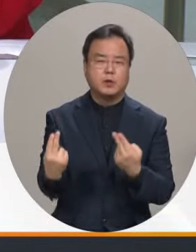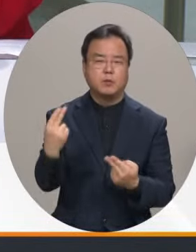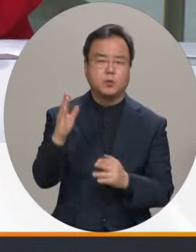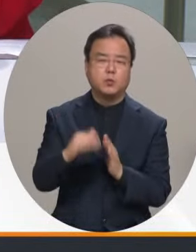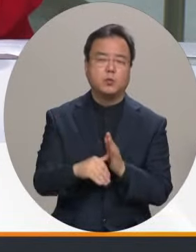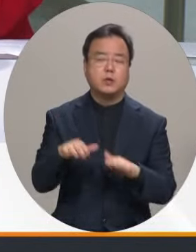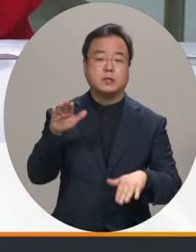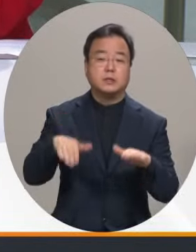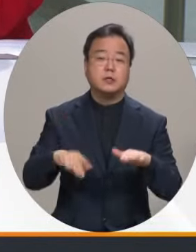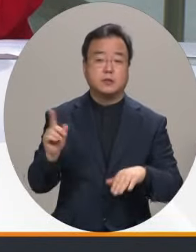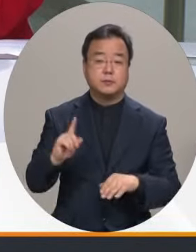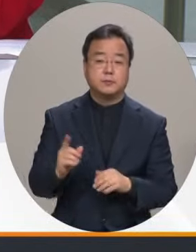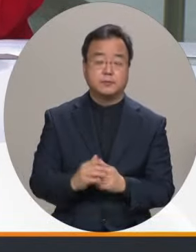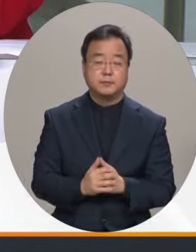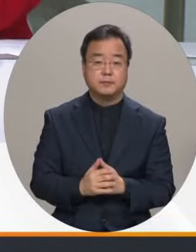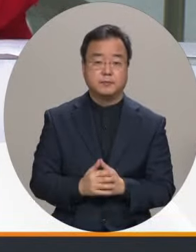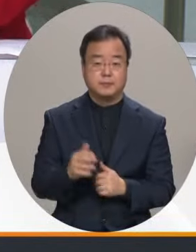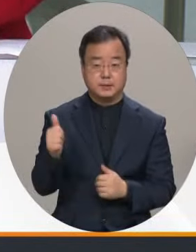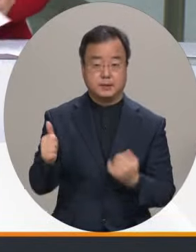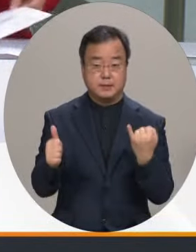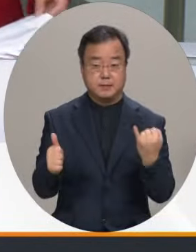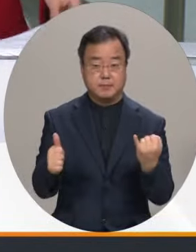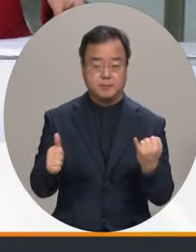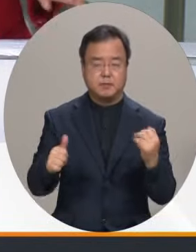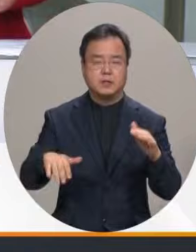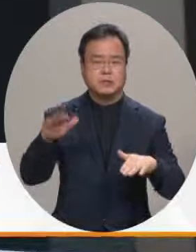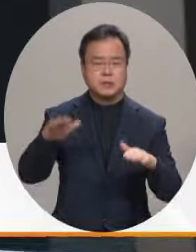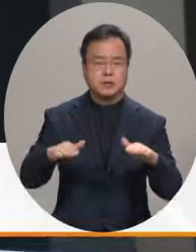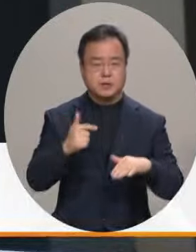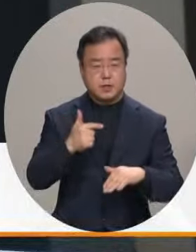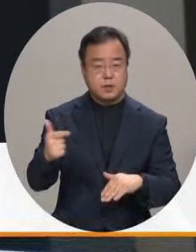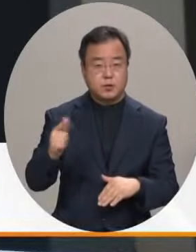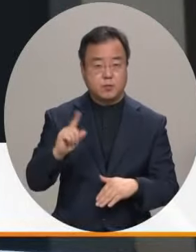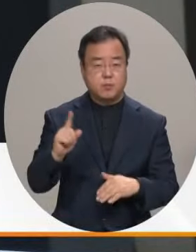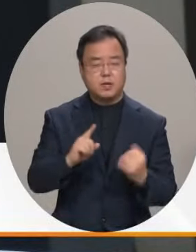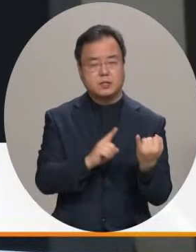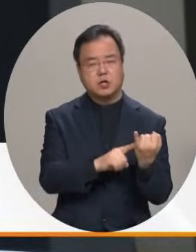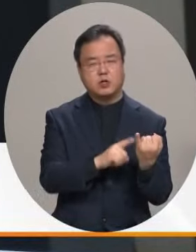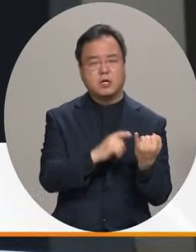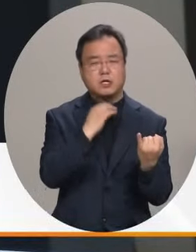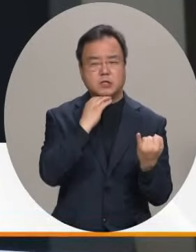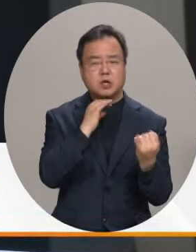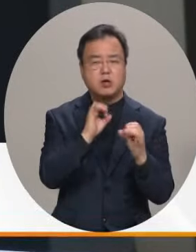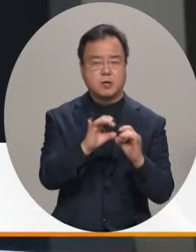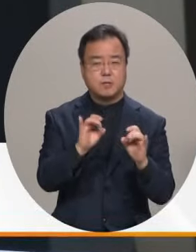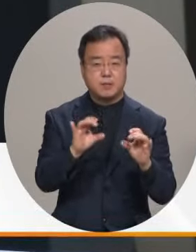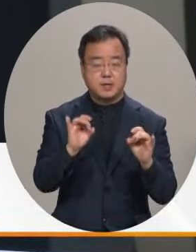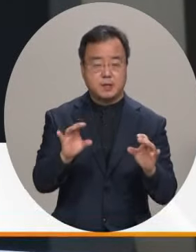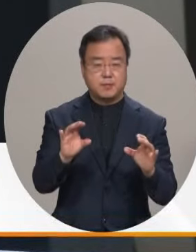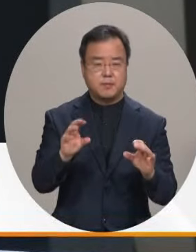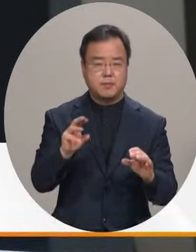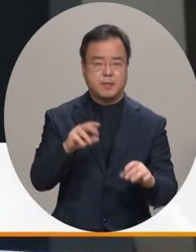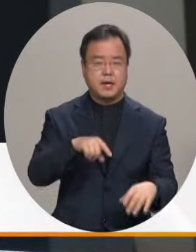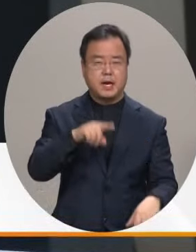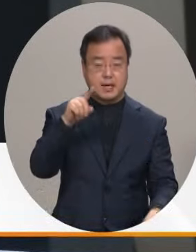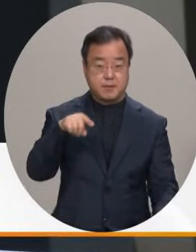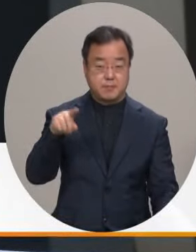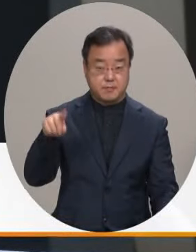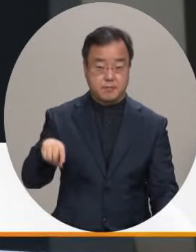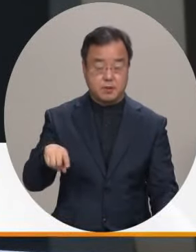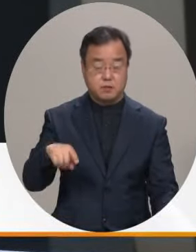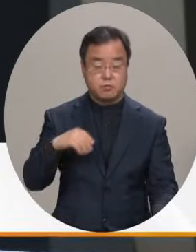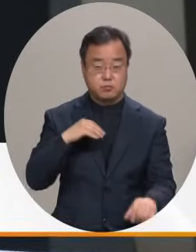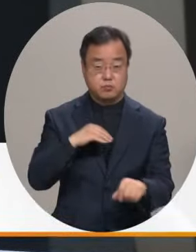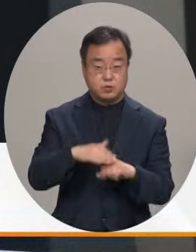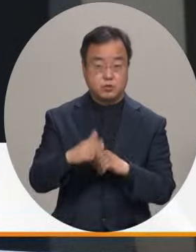어떤 차이가 있습니까네 남녀 관의 가장 큰 차이점은 여자는 연령에 따라 m 커브가 나타나는 것이고요